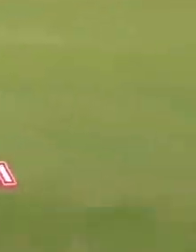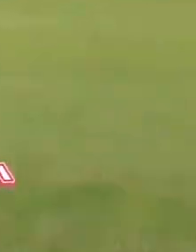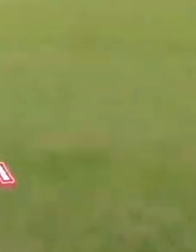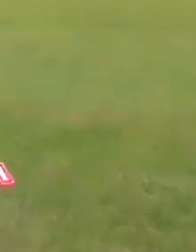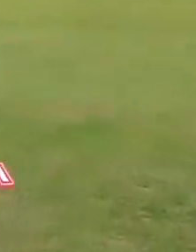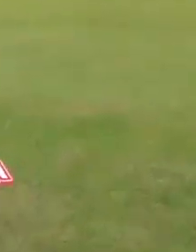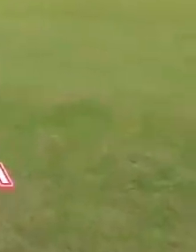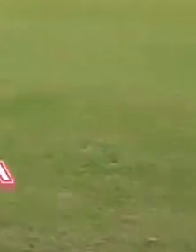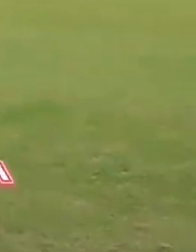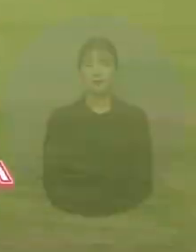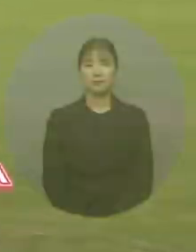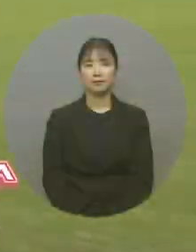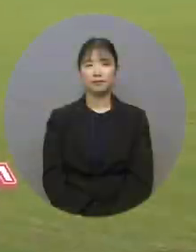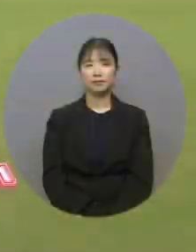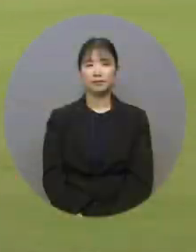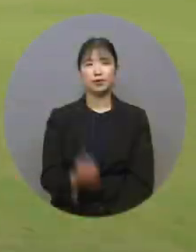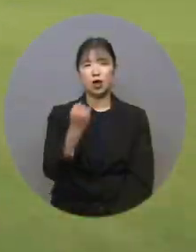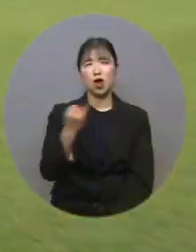야, 언니를